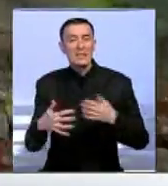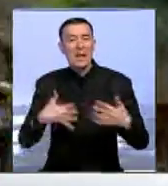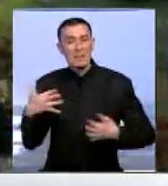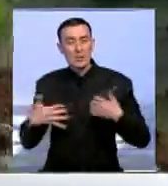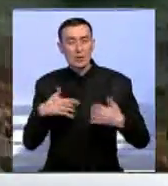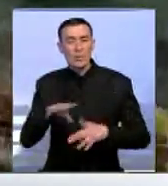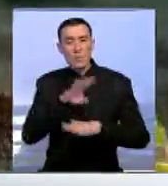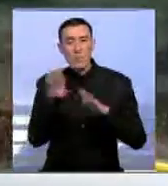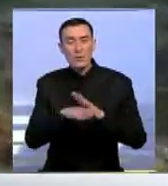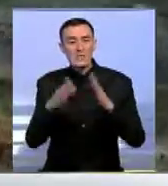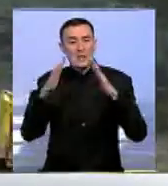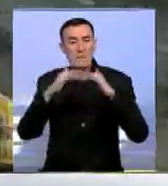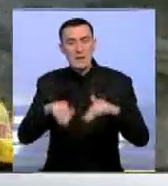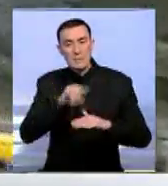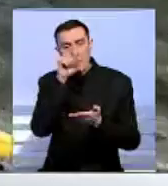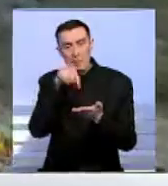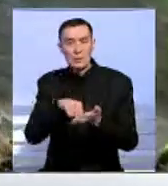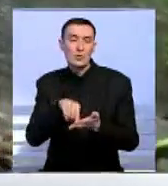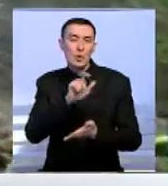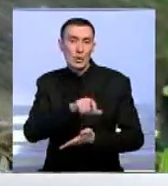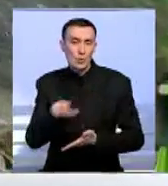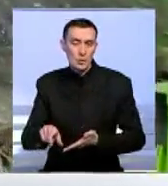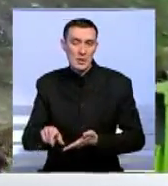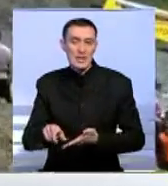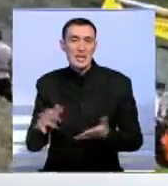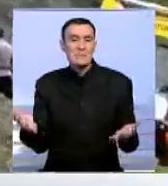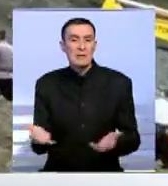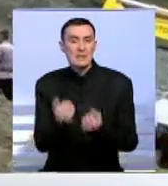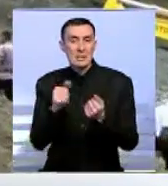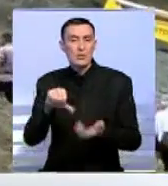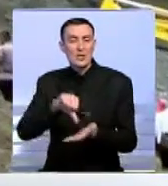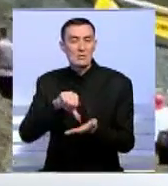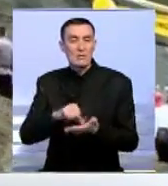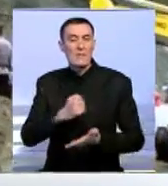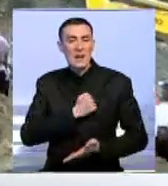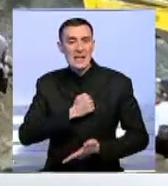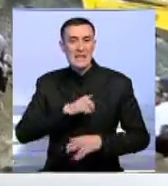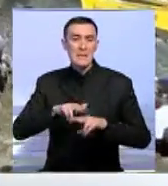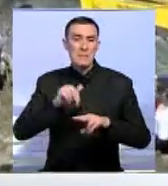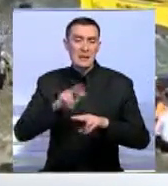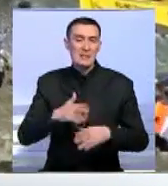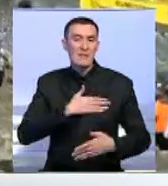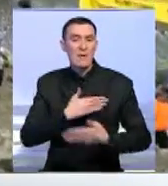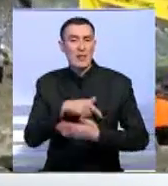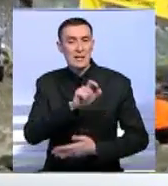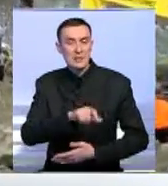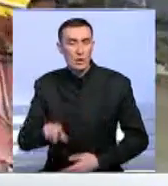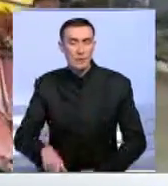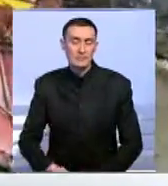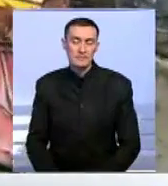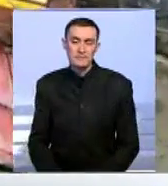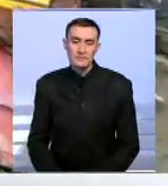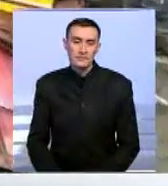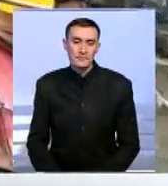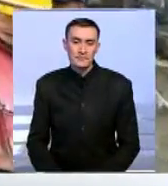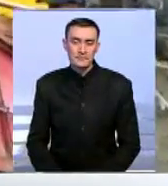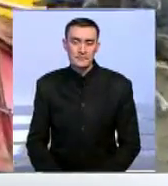опасаются, что под завалами могут оставаться люди. В операции спасения задействованы военные, полиция, волонтеры и спецтехника.